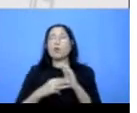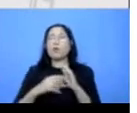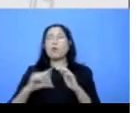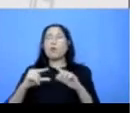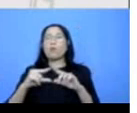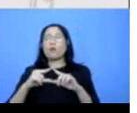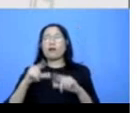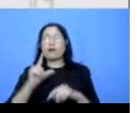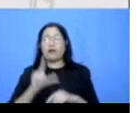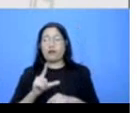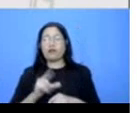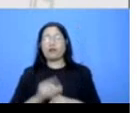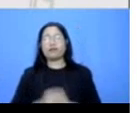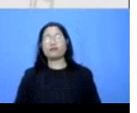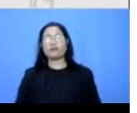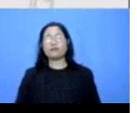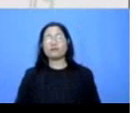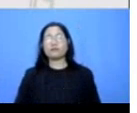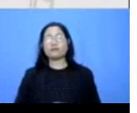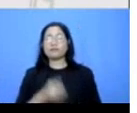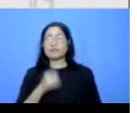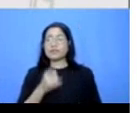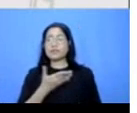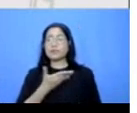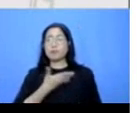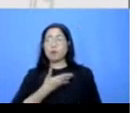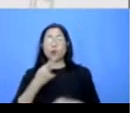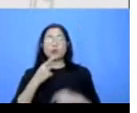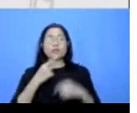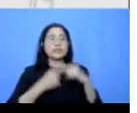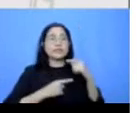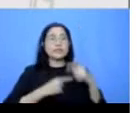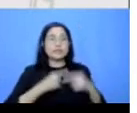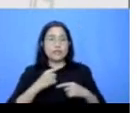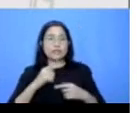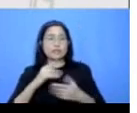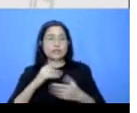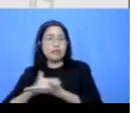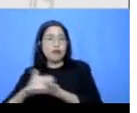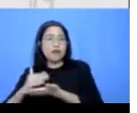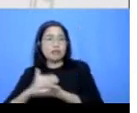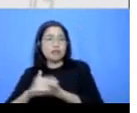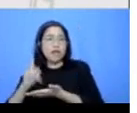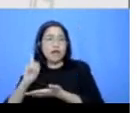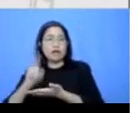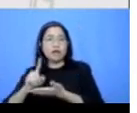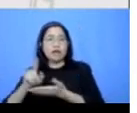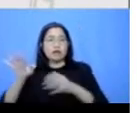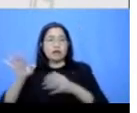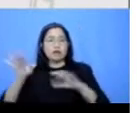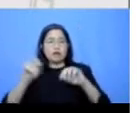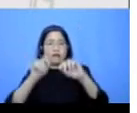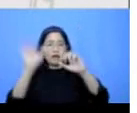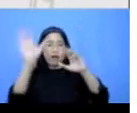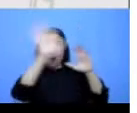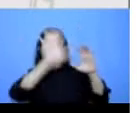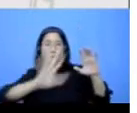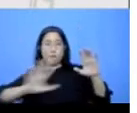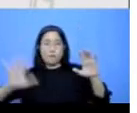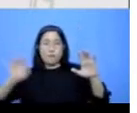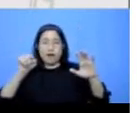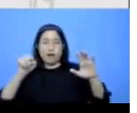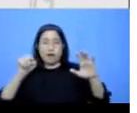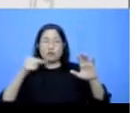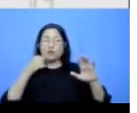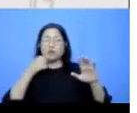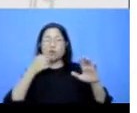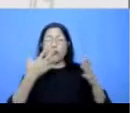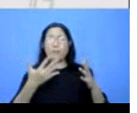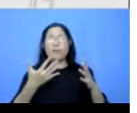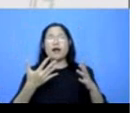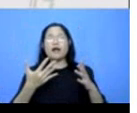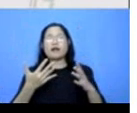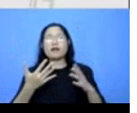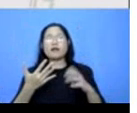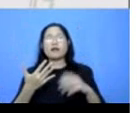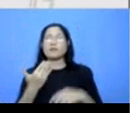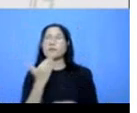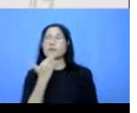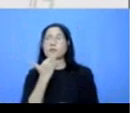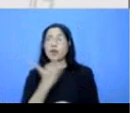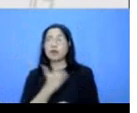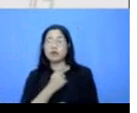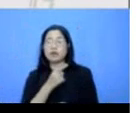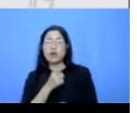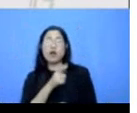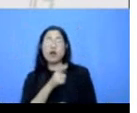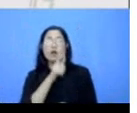nanti kami akan sharing sebuah grafik yang menggambarkan lazimnya ketika seseorang itu